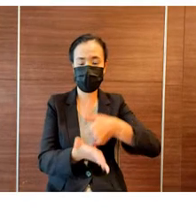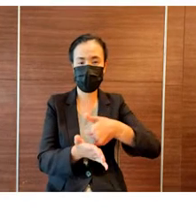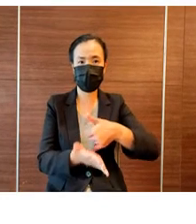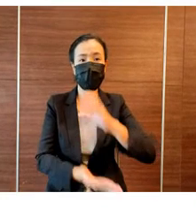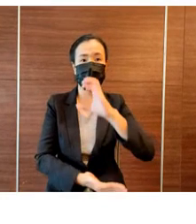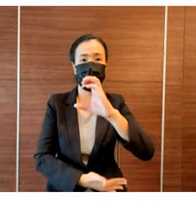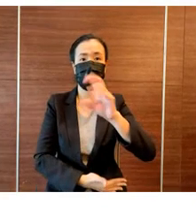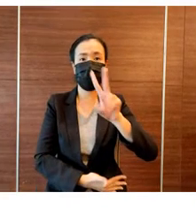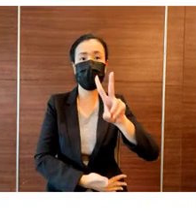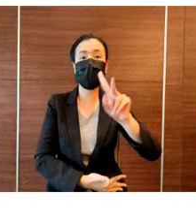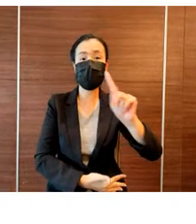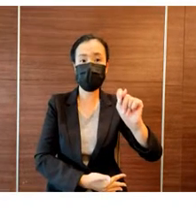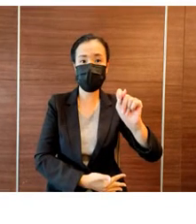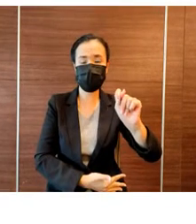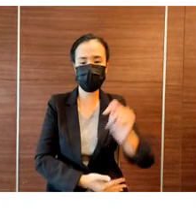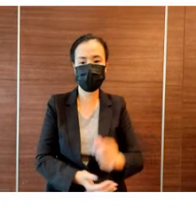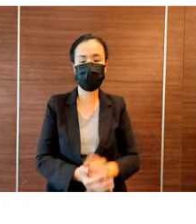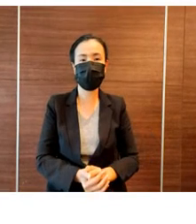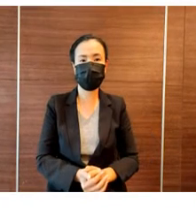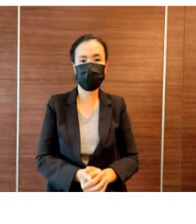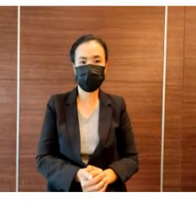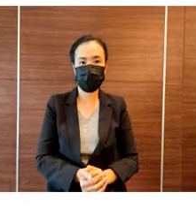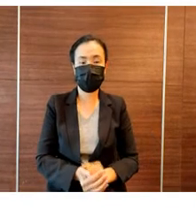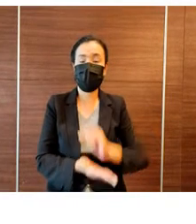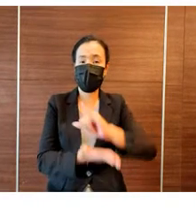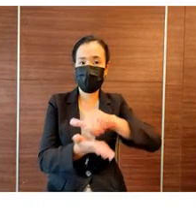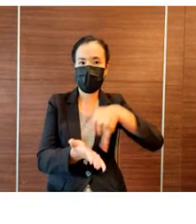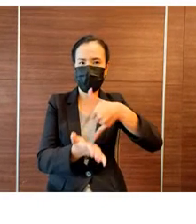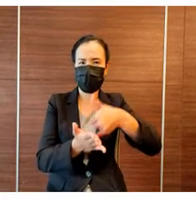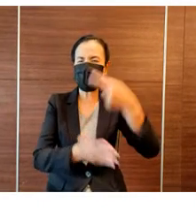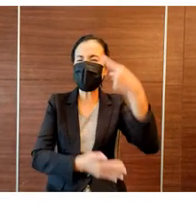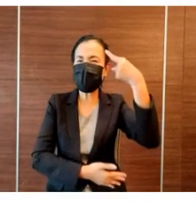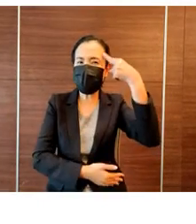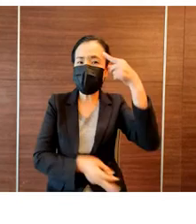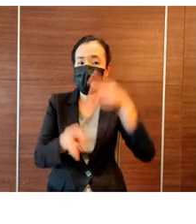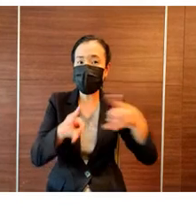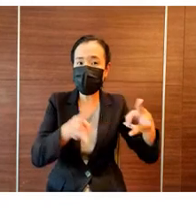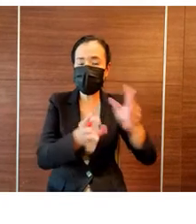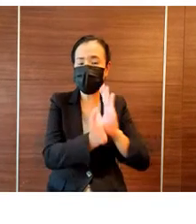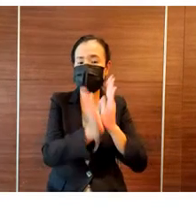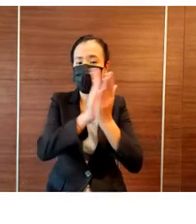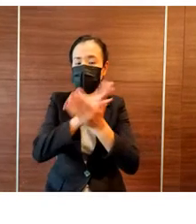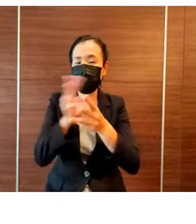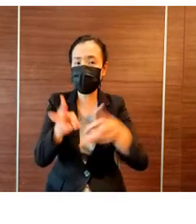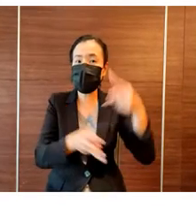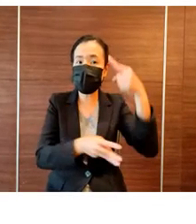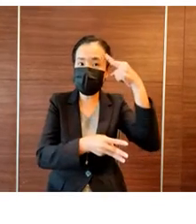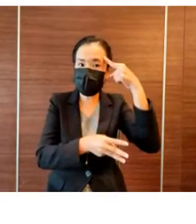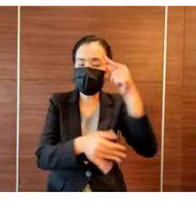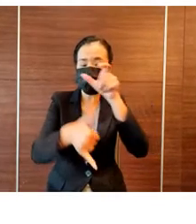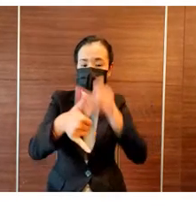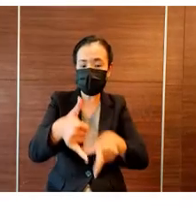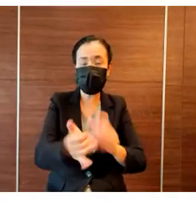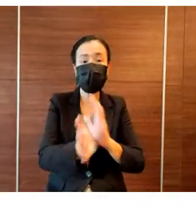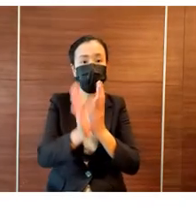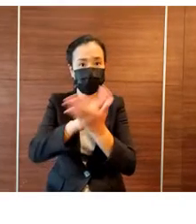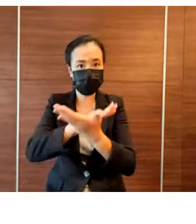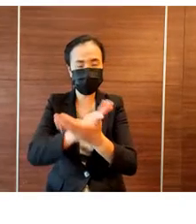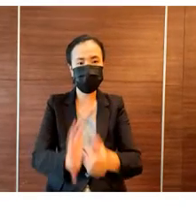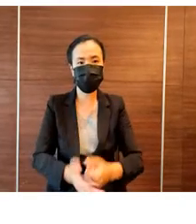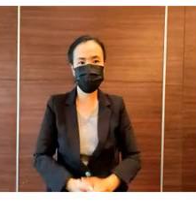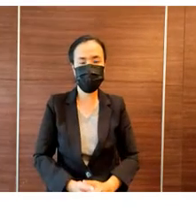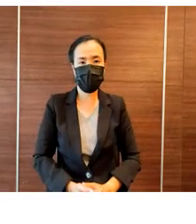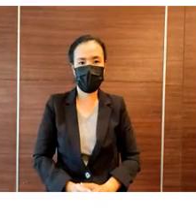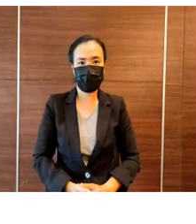CBT Cognitive Behavioral Therapy ก็คือการบำบัดความคิดนะครับการปรับทัศนคติการปรับพฤติกรรม